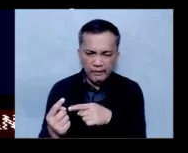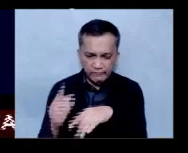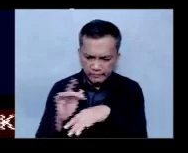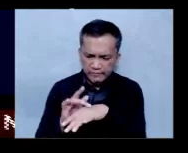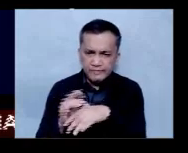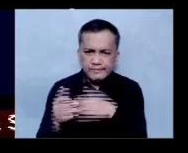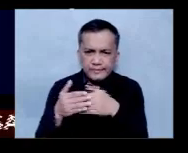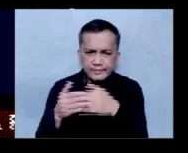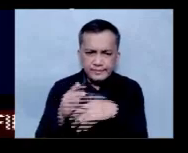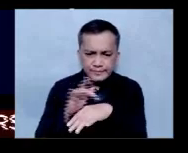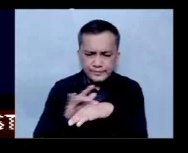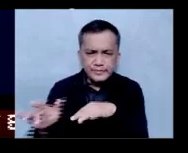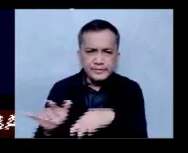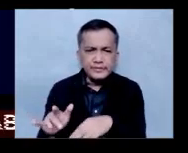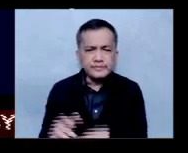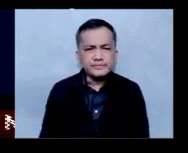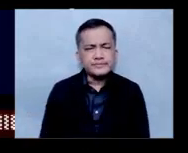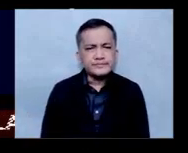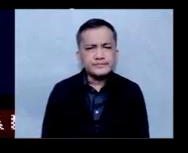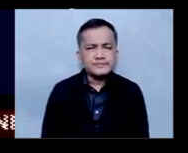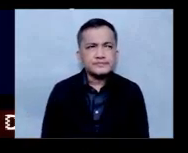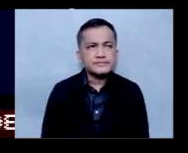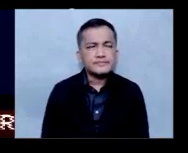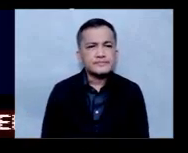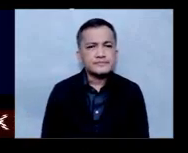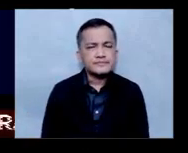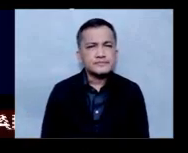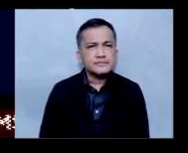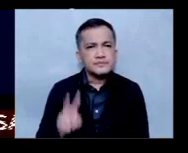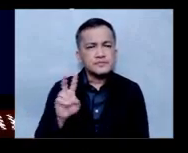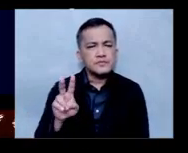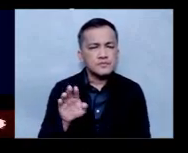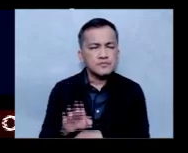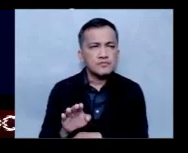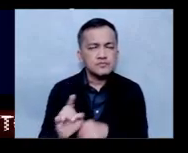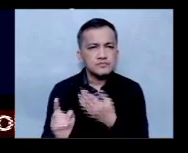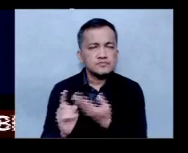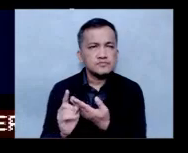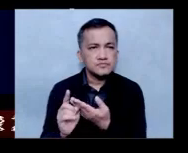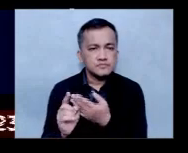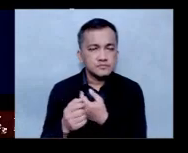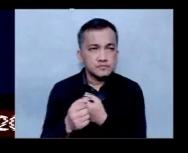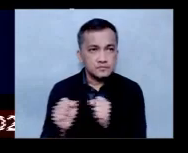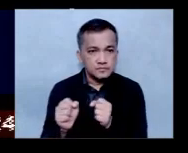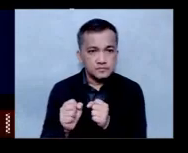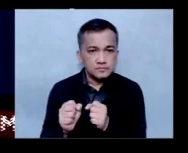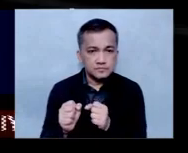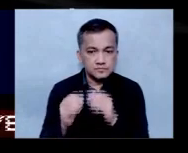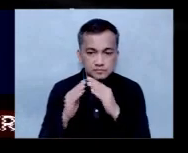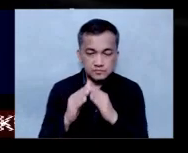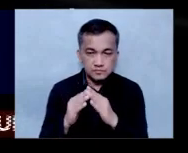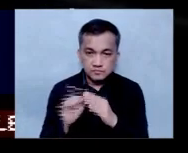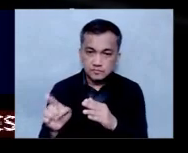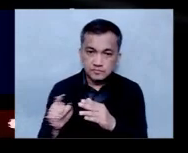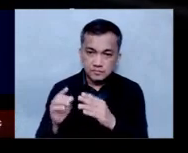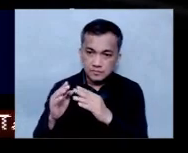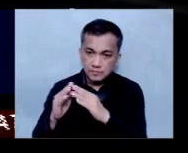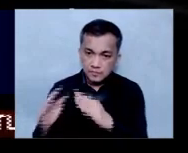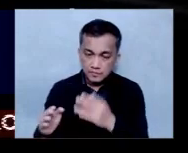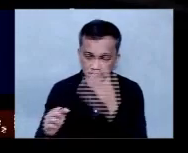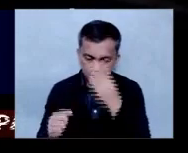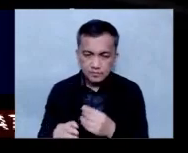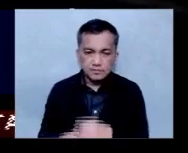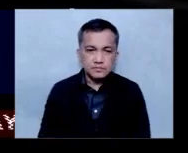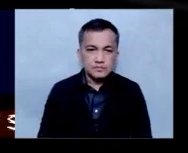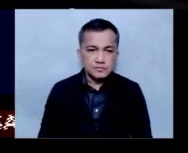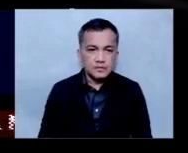Mean. Around 2 PM lang daw sa na-rescue, sa bubong na daw sila ng bahay nila natulog. Kasi